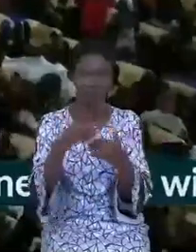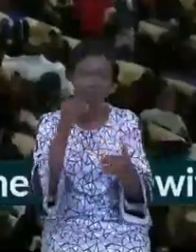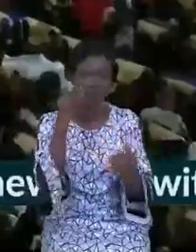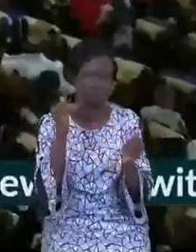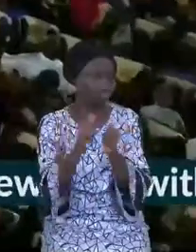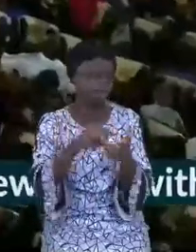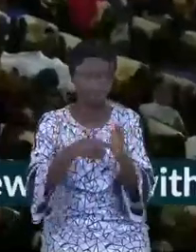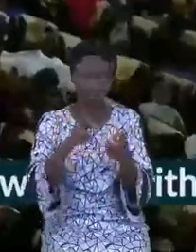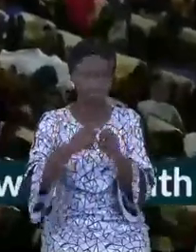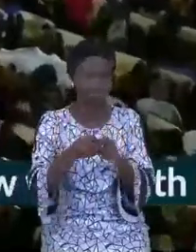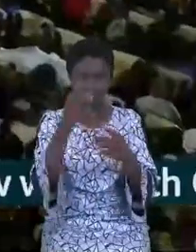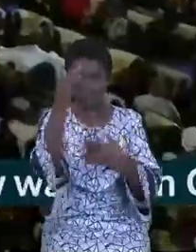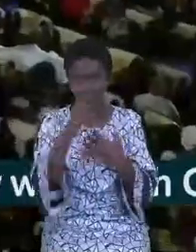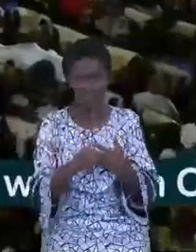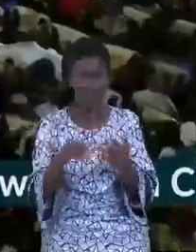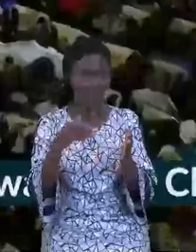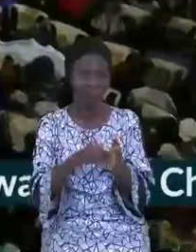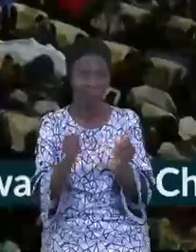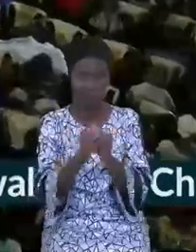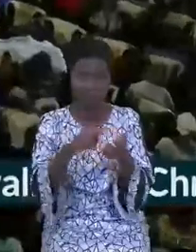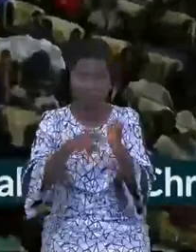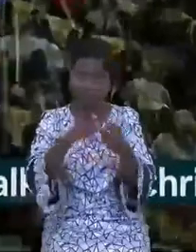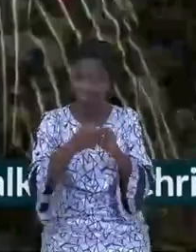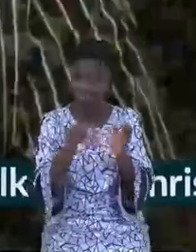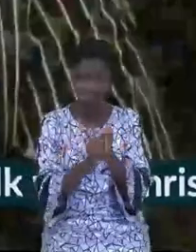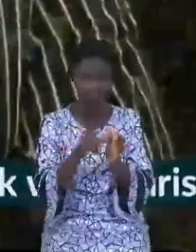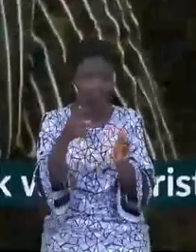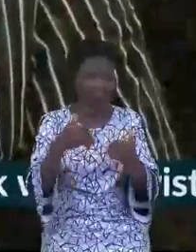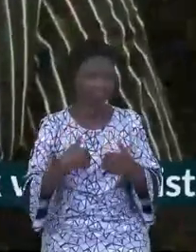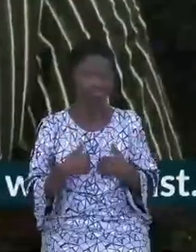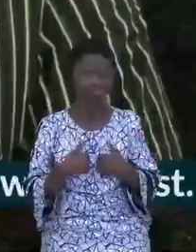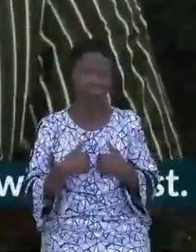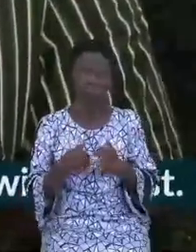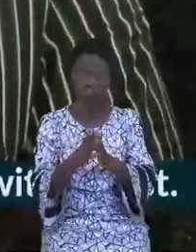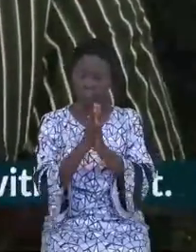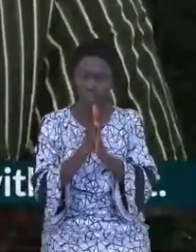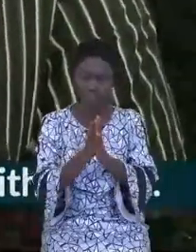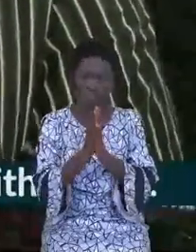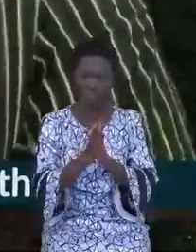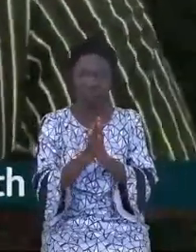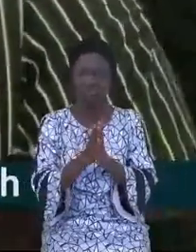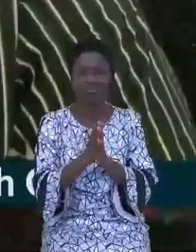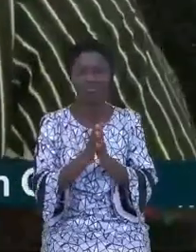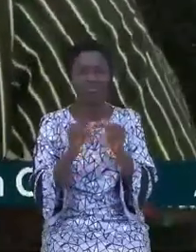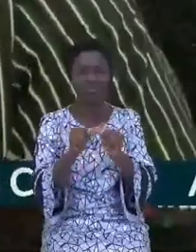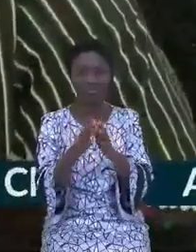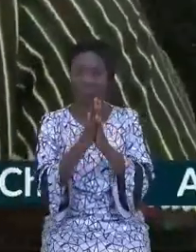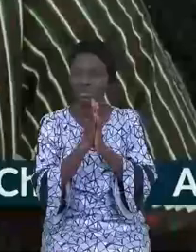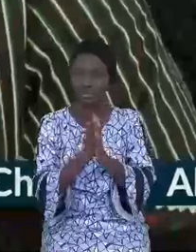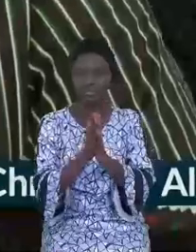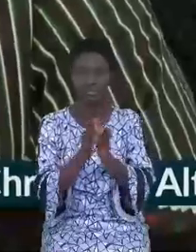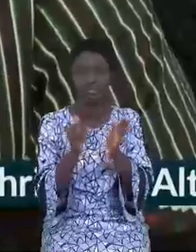avec la maladie, avec ce problème auquel je suis confronté. Notre frère bien-aimé a